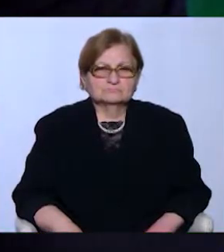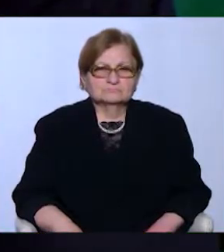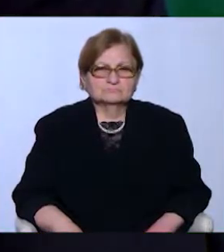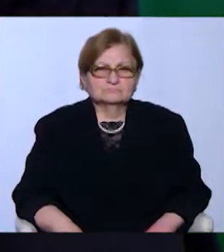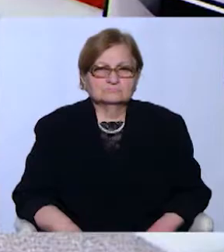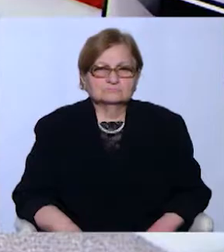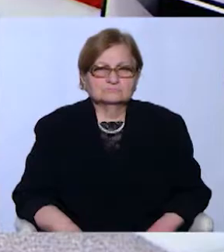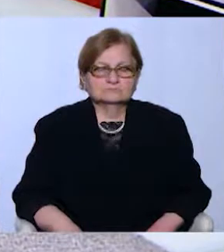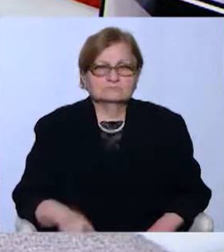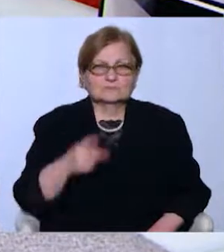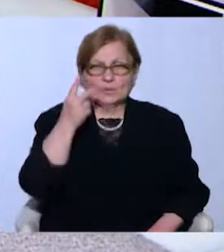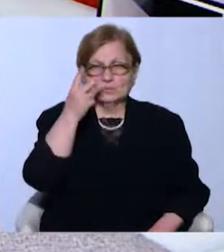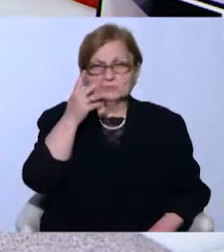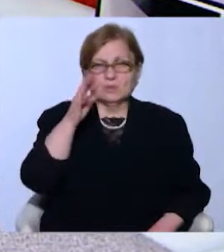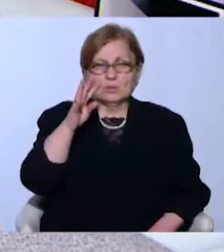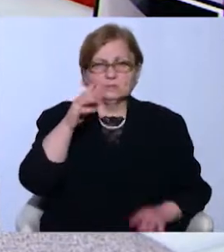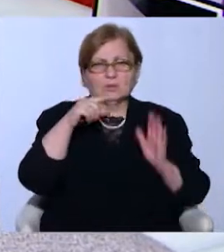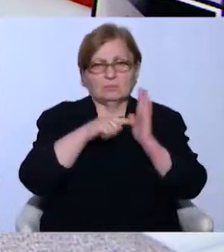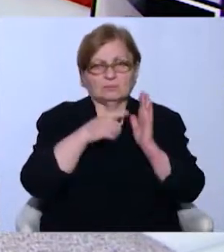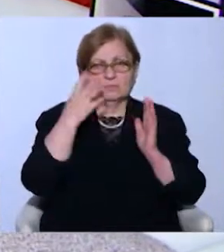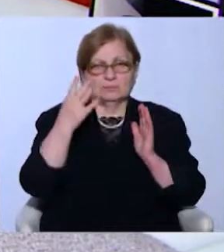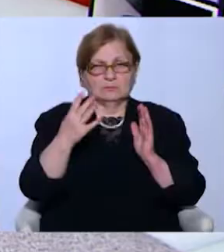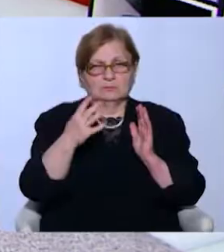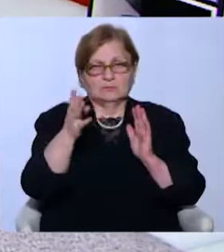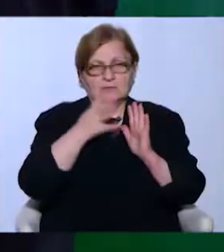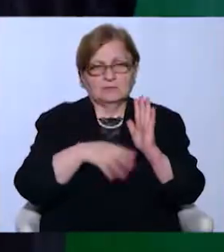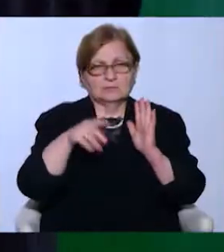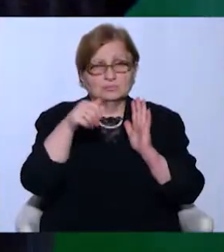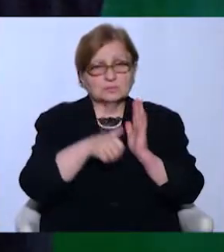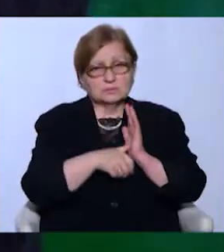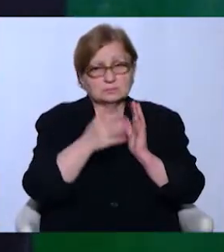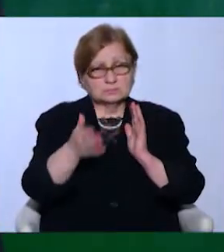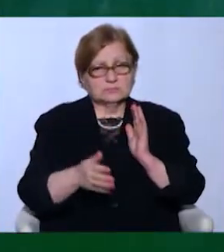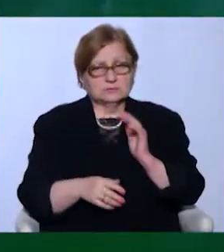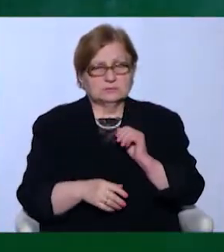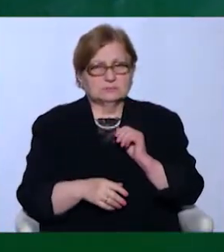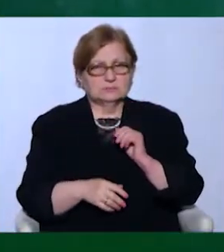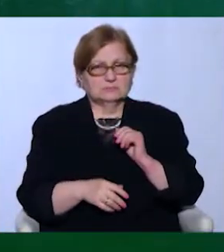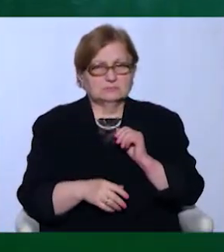24, გამრავლებული 4 ჯერ, ეს არის 96.